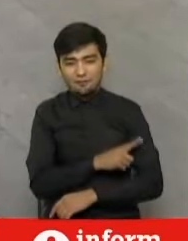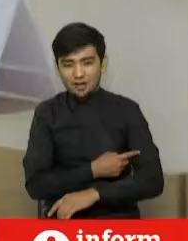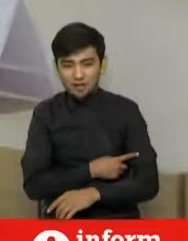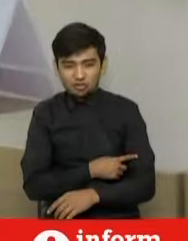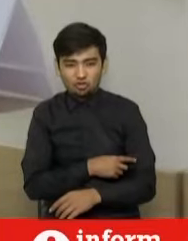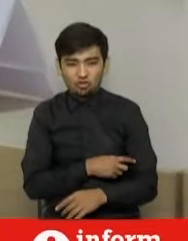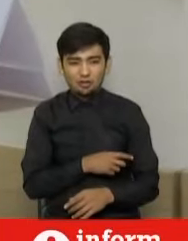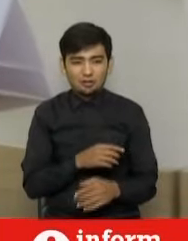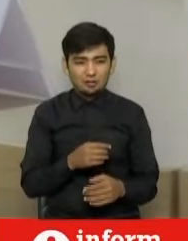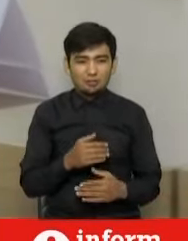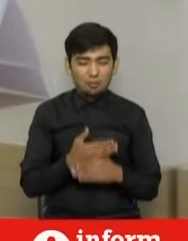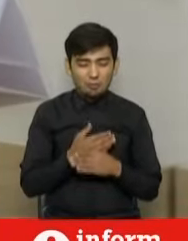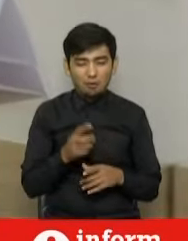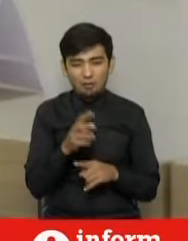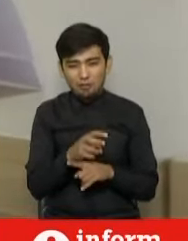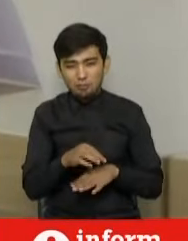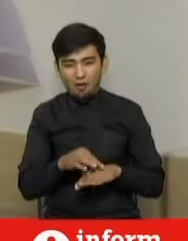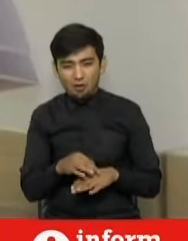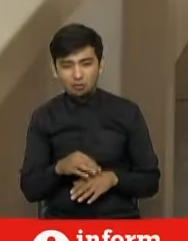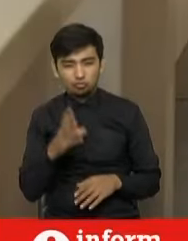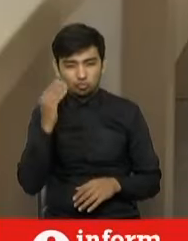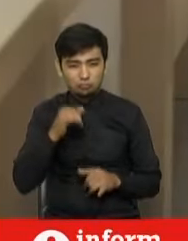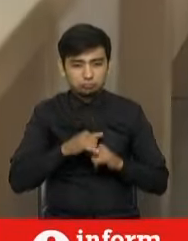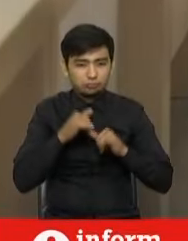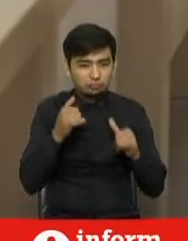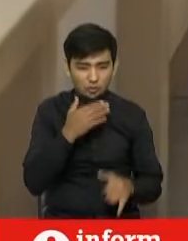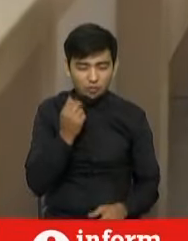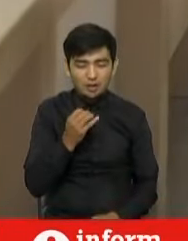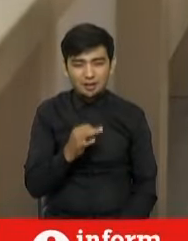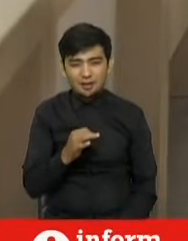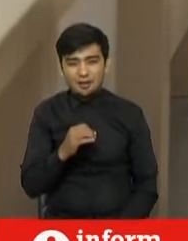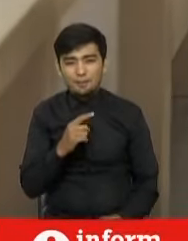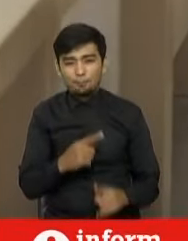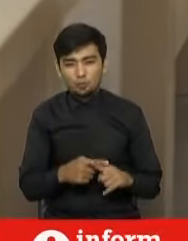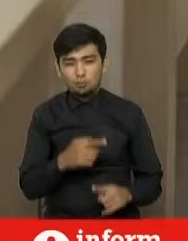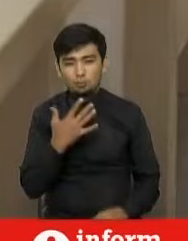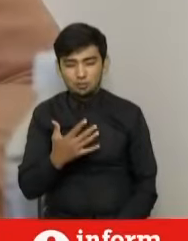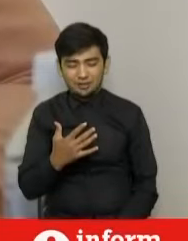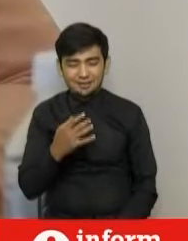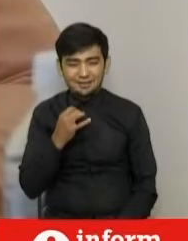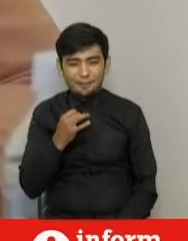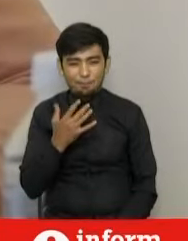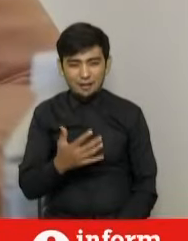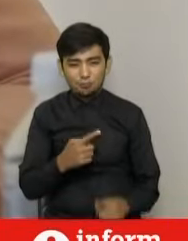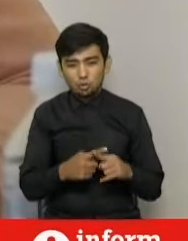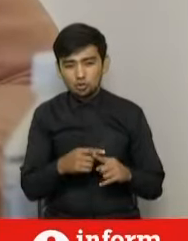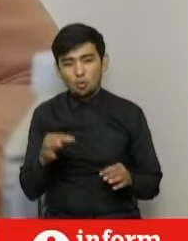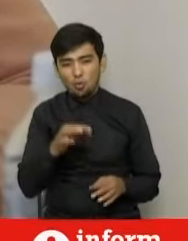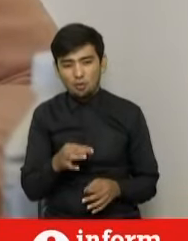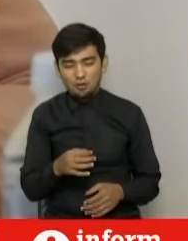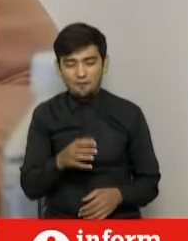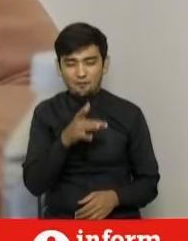саны өспеген. Әрі UTC плюс 5 сағаттық белдеуі табиғи күн цикліне сәйкес келеді. Организм